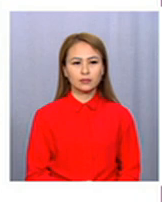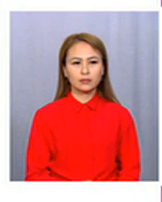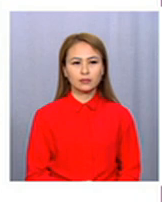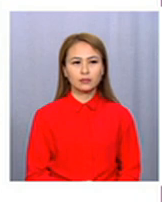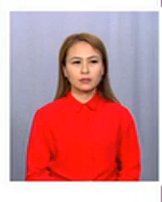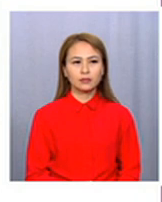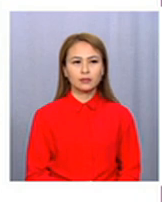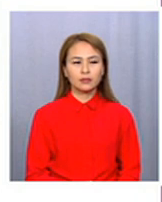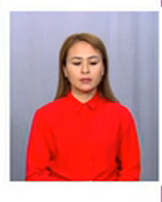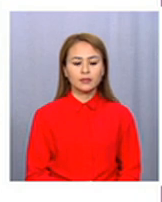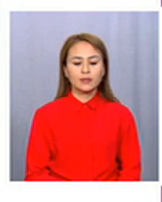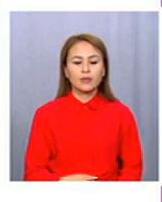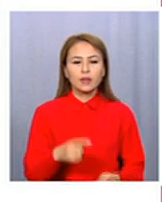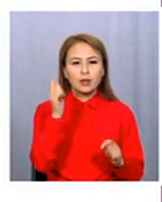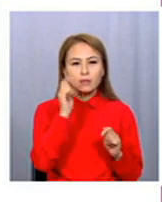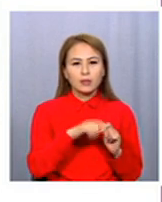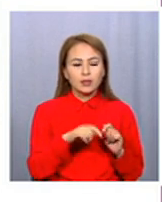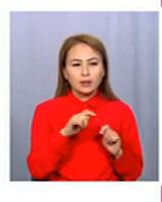Проверьте себя.